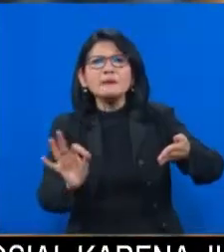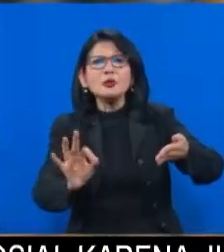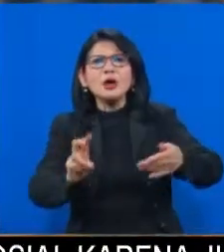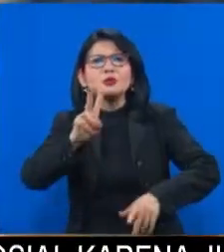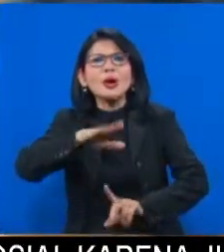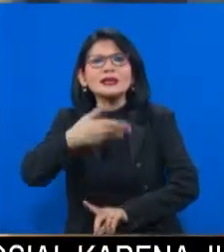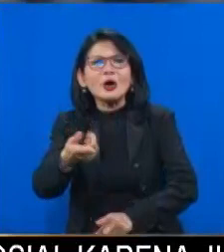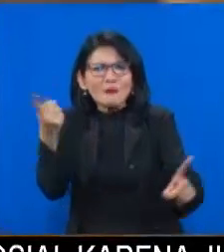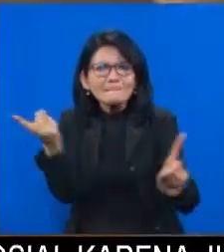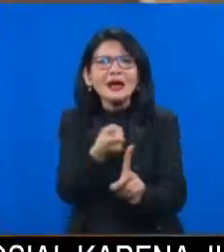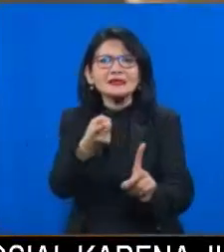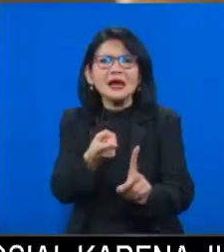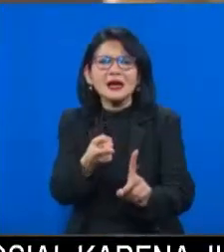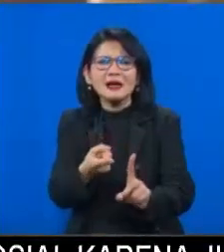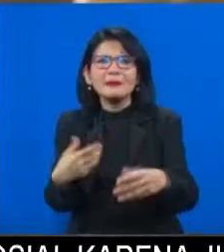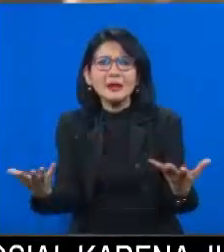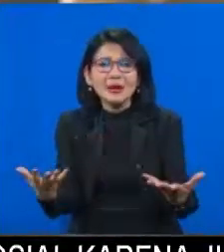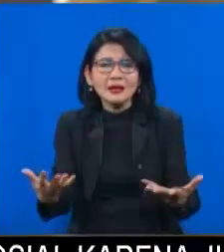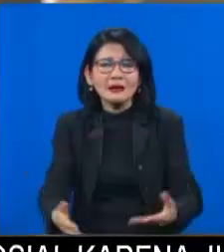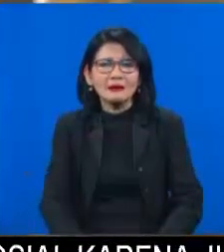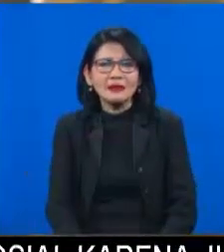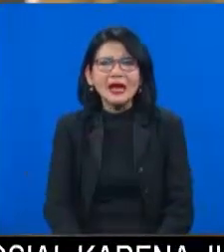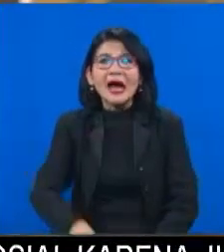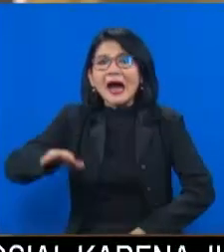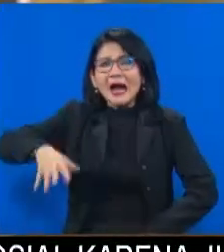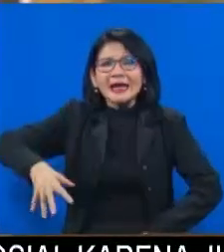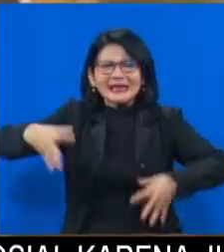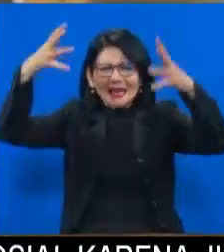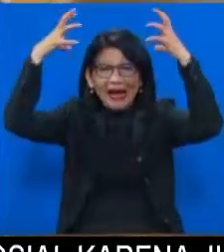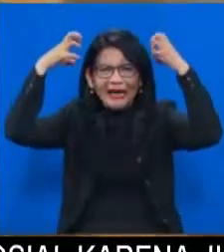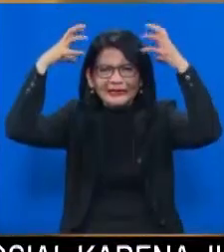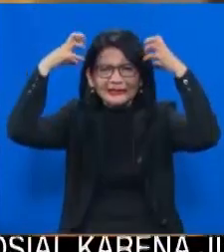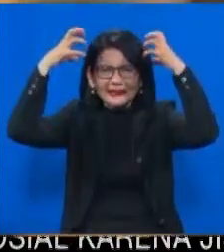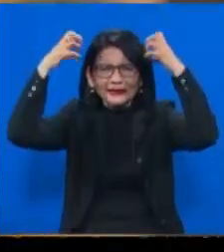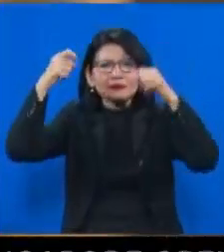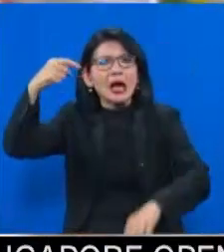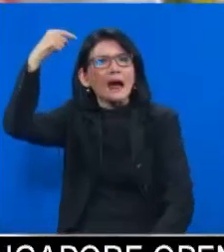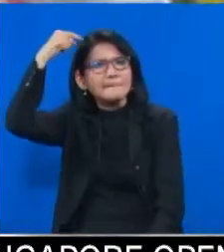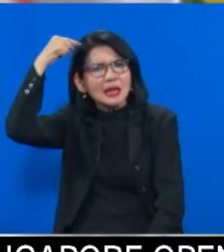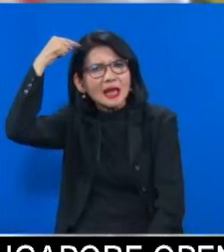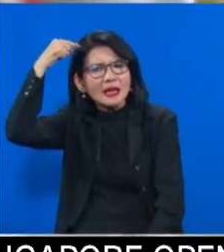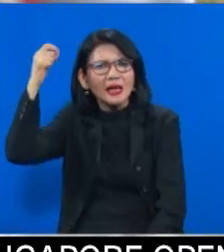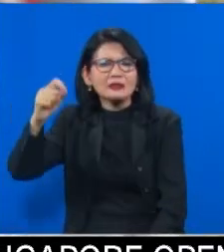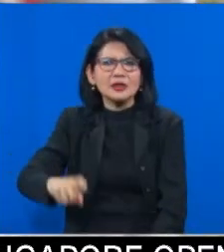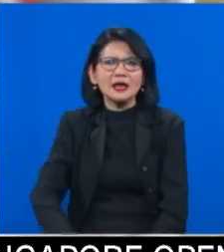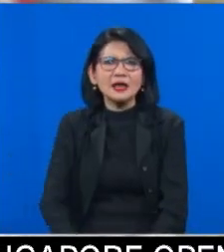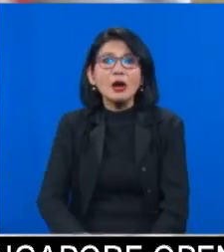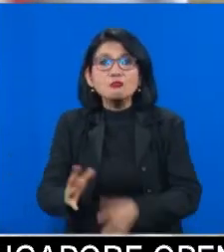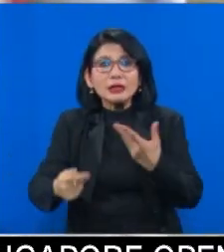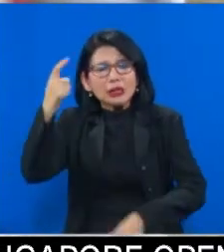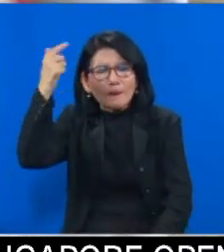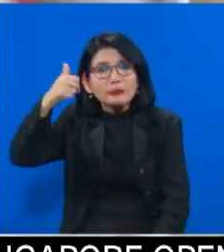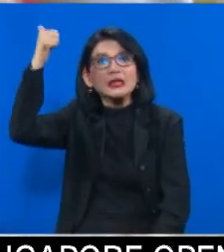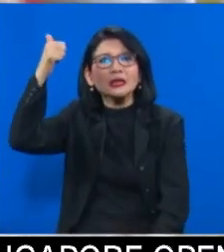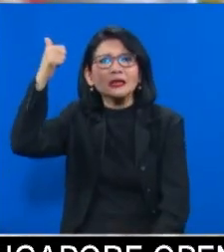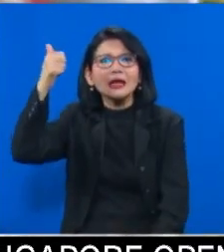kita paksa, nanti anaknya kan burn out, right? Ya mentalnya juga, ya kan? Ataupun dia pintar sekali